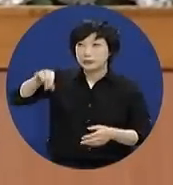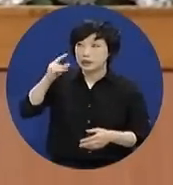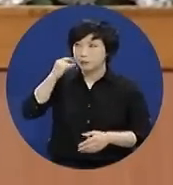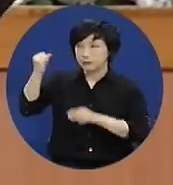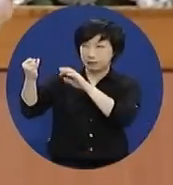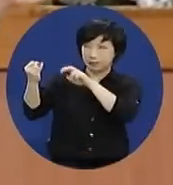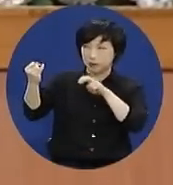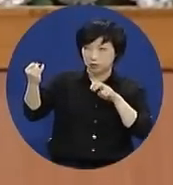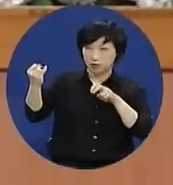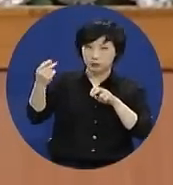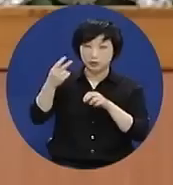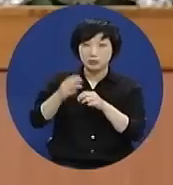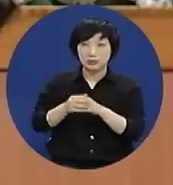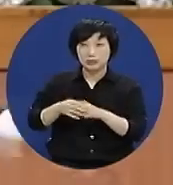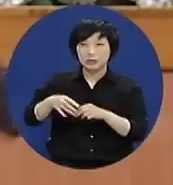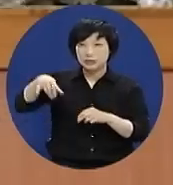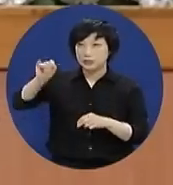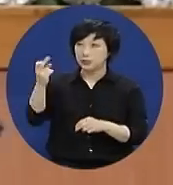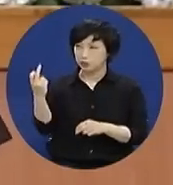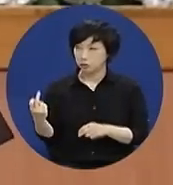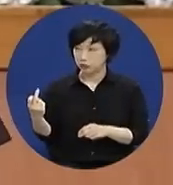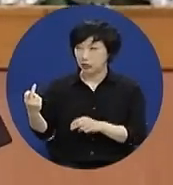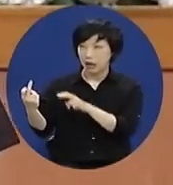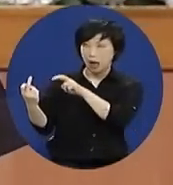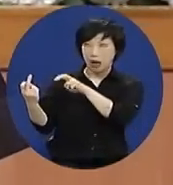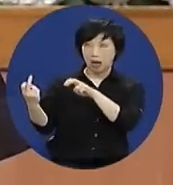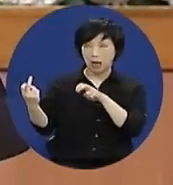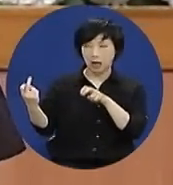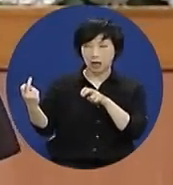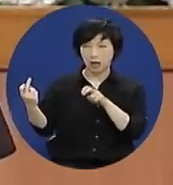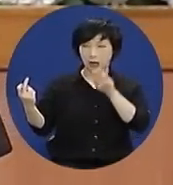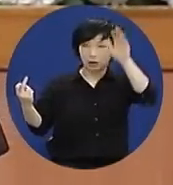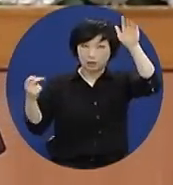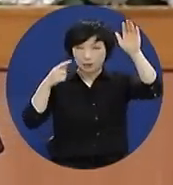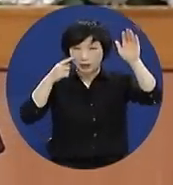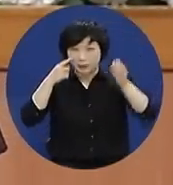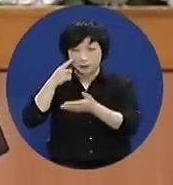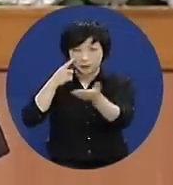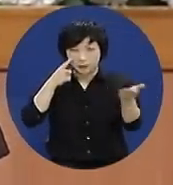かそれでは霧の弟が嫌いな